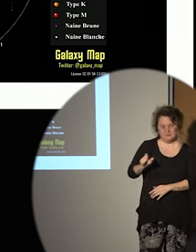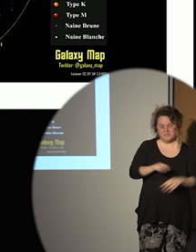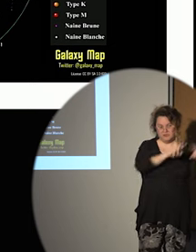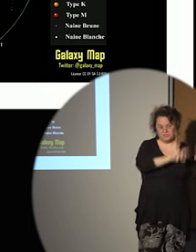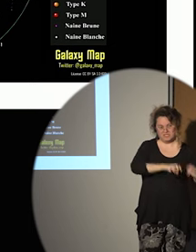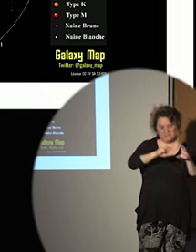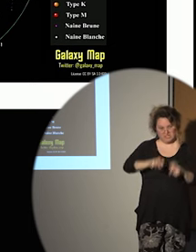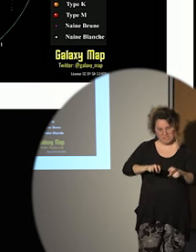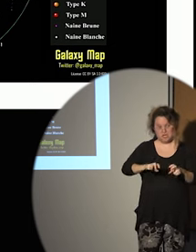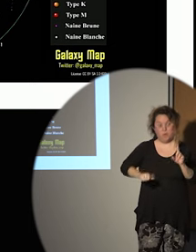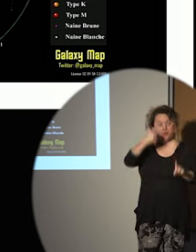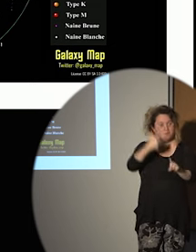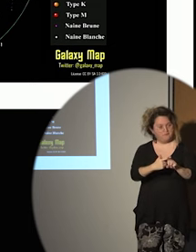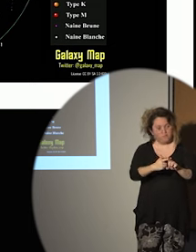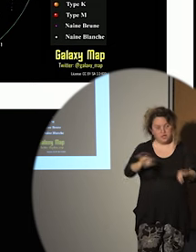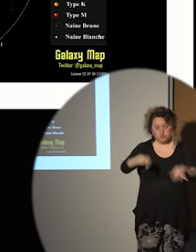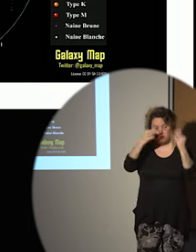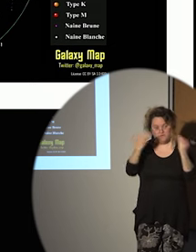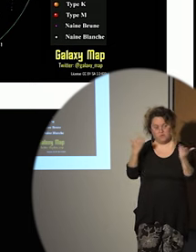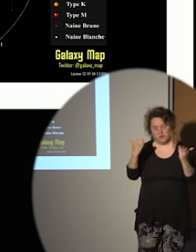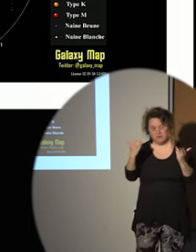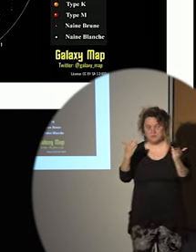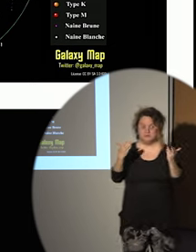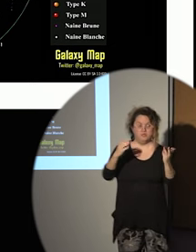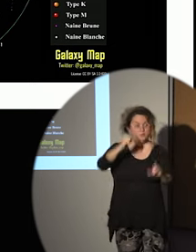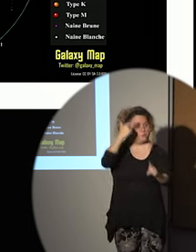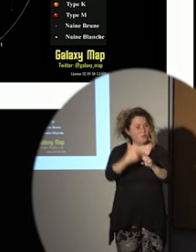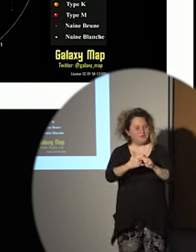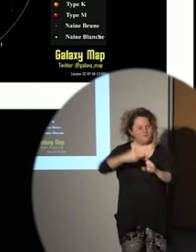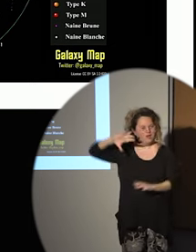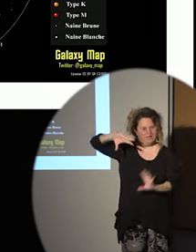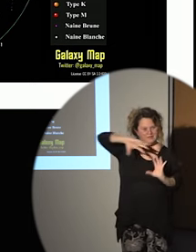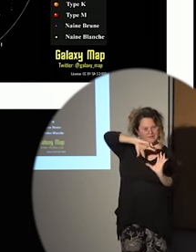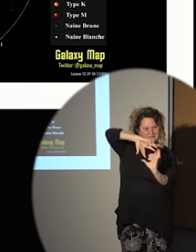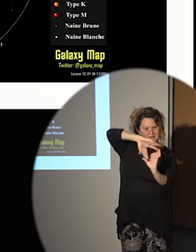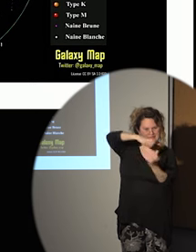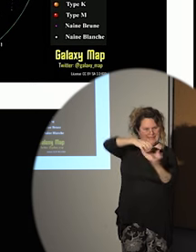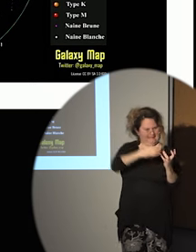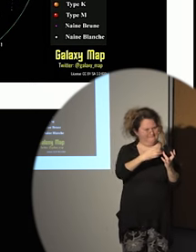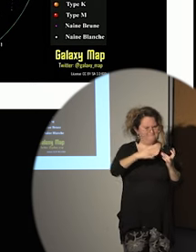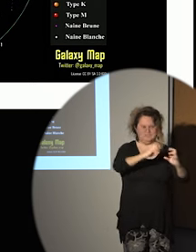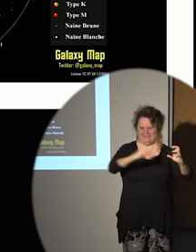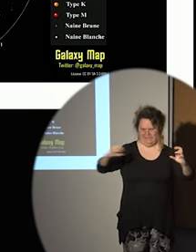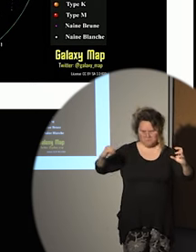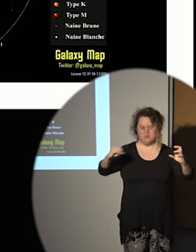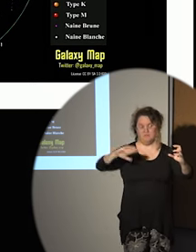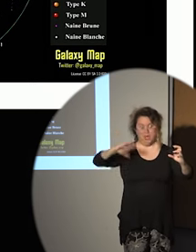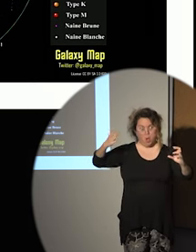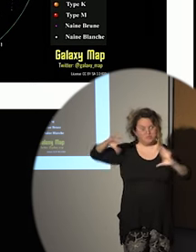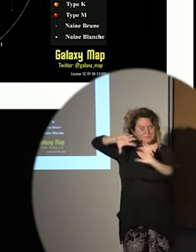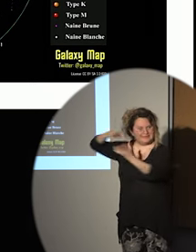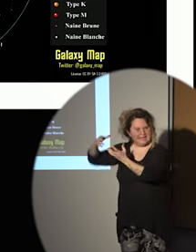extrasolaires en utilisant en fait un phénomène de vibration de l'étoile qui était dû à la planète qui